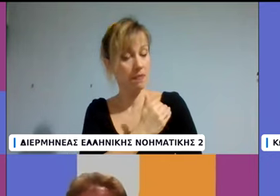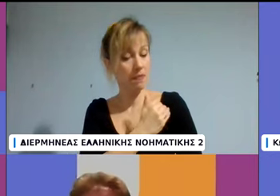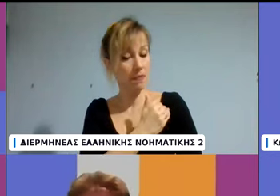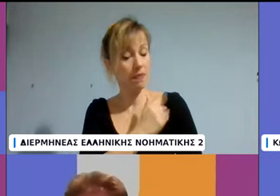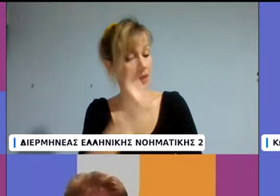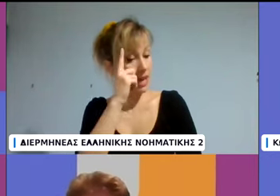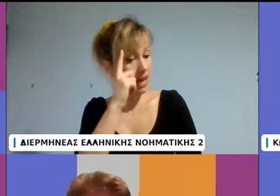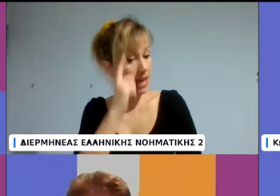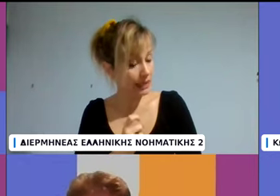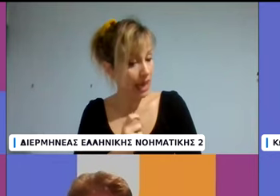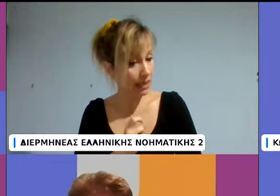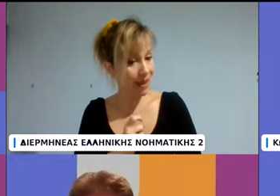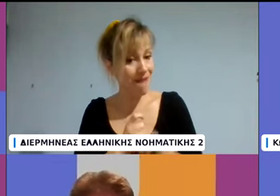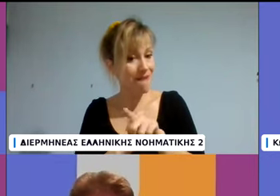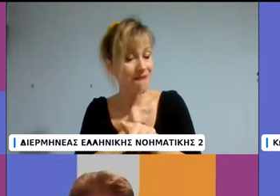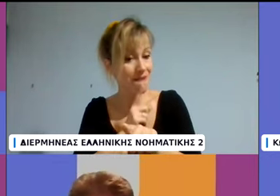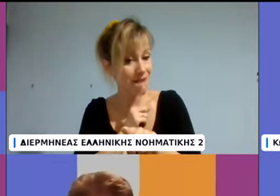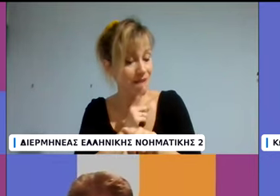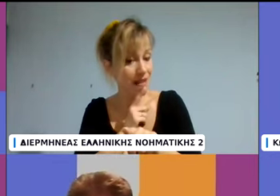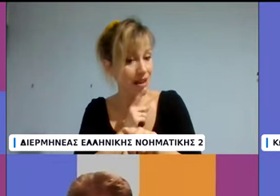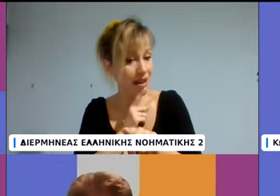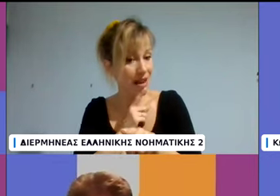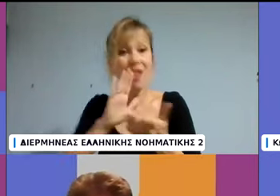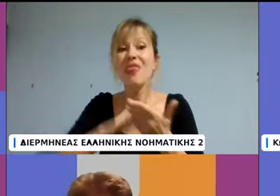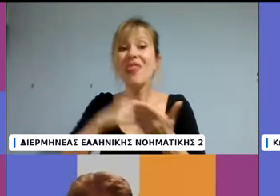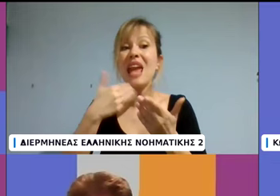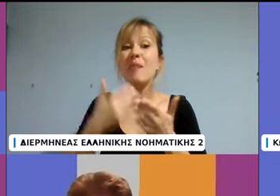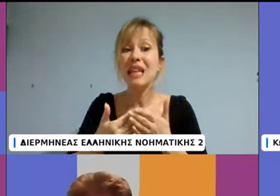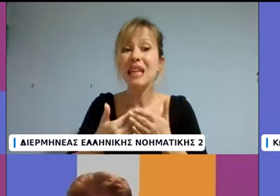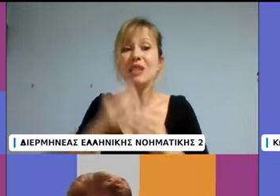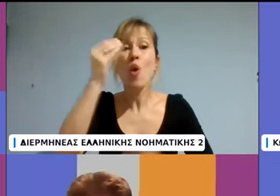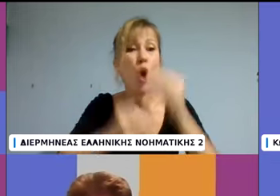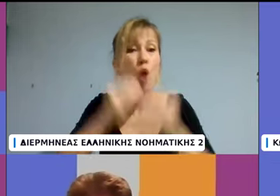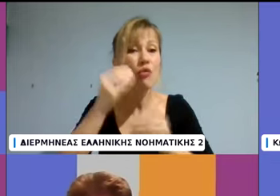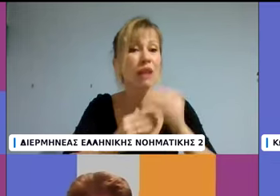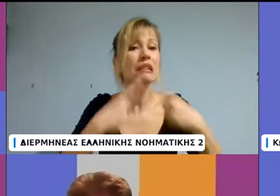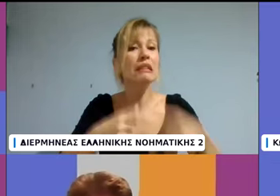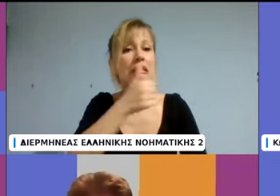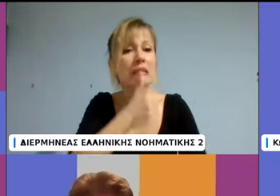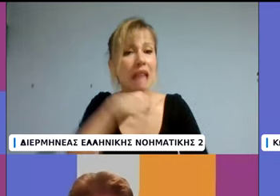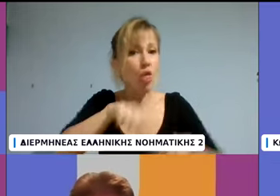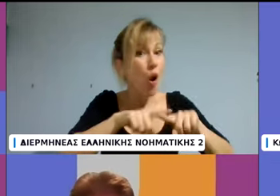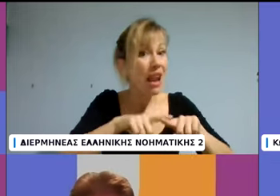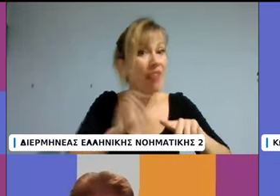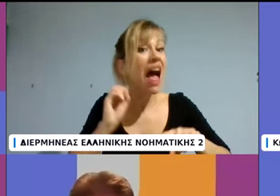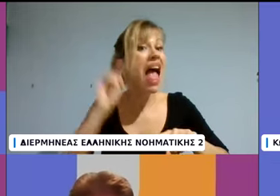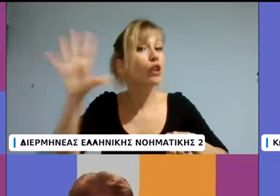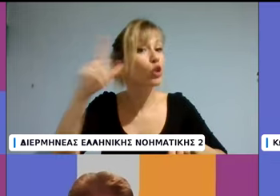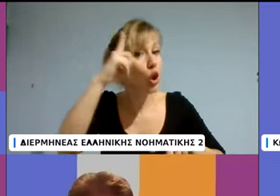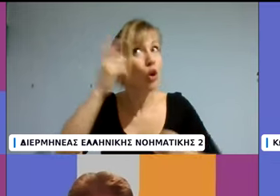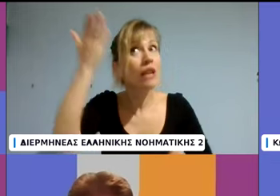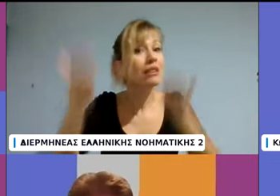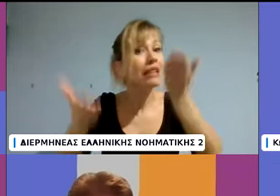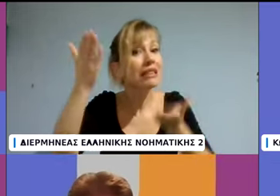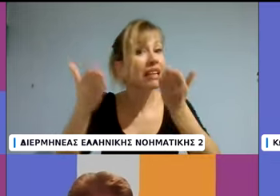αυτές στον κλάδο είναι παρόμοιες, καλύτερες, χειρότερες από το εξωτερικό, από τις συνθήκες του εξωτερικού.